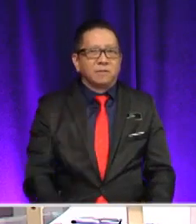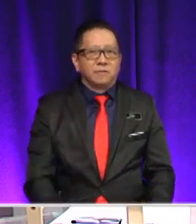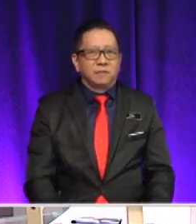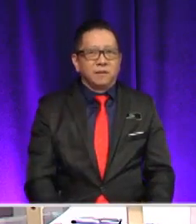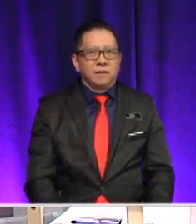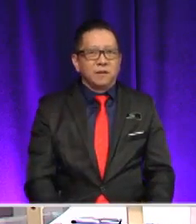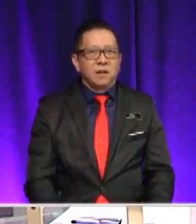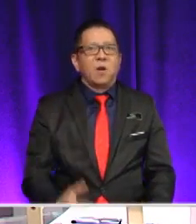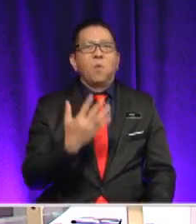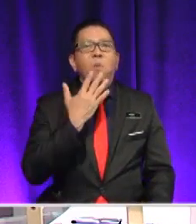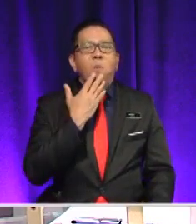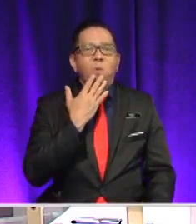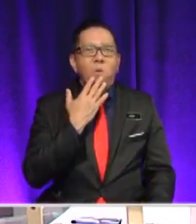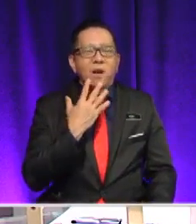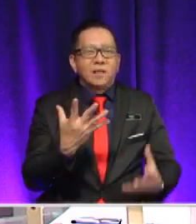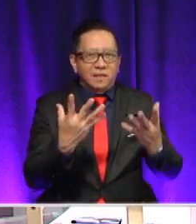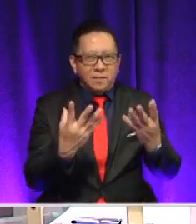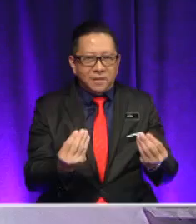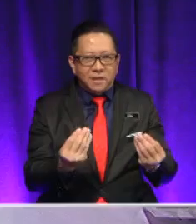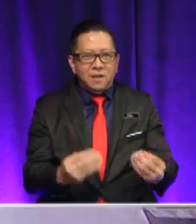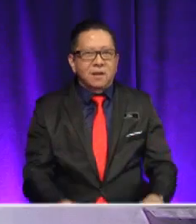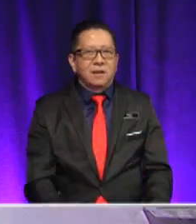warna gitu basah